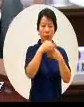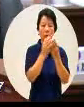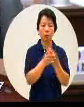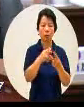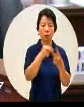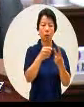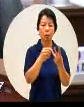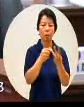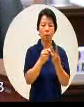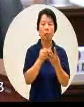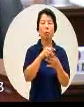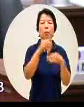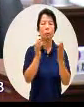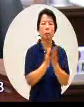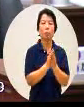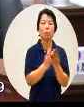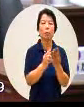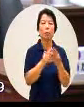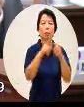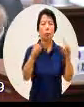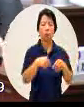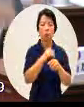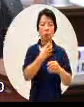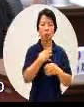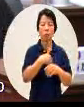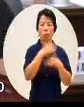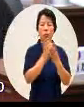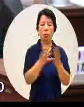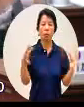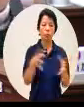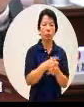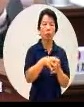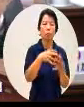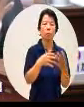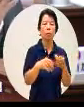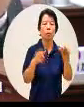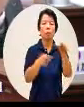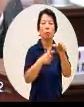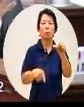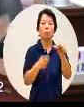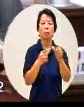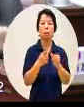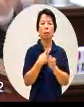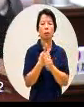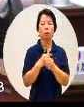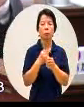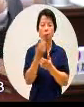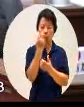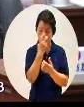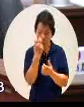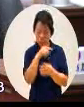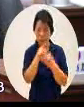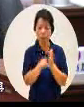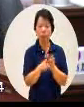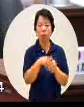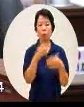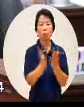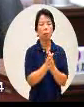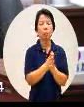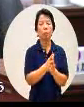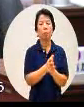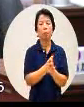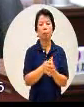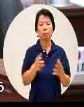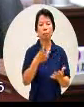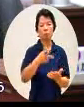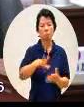郭建盟莊啟望吳宜正他們五個呢我查了一下五個都是第一次選議員